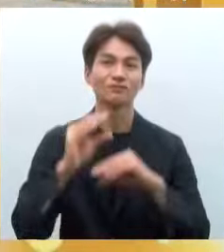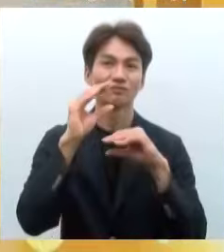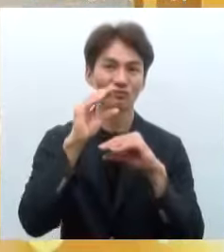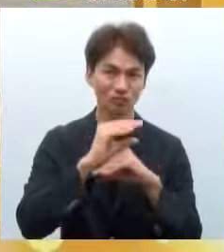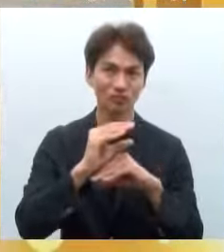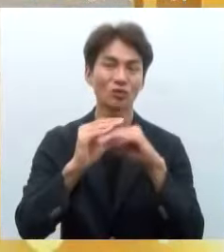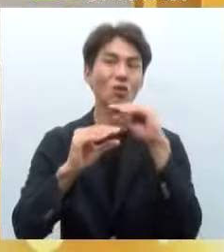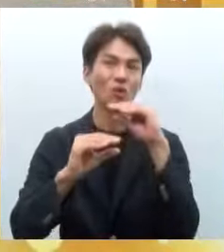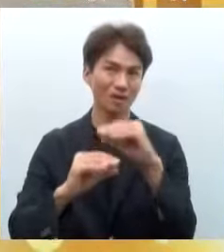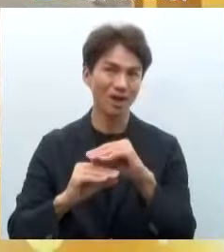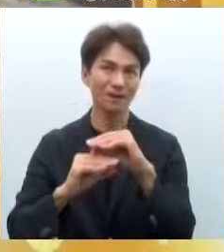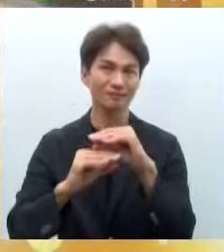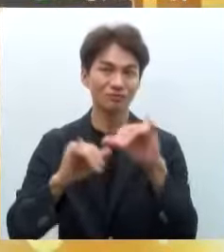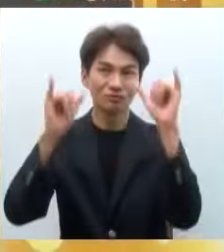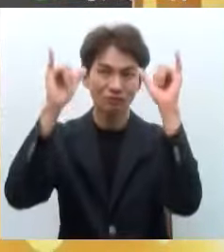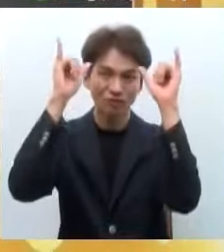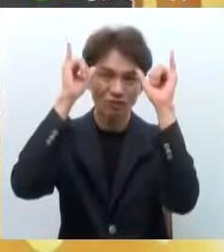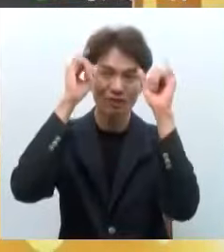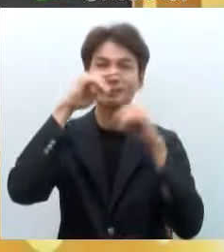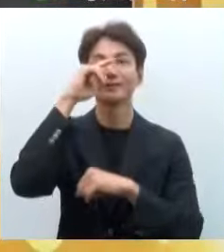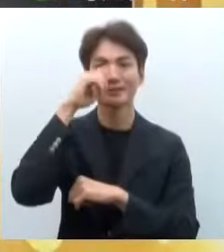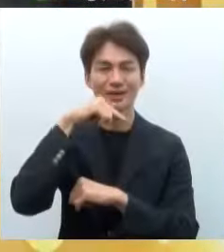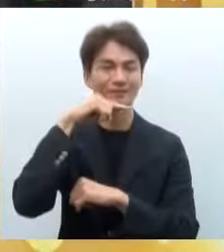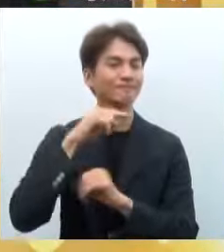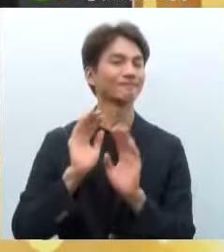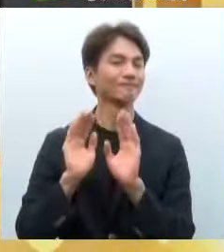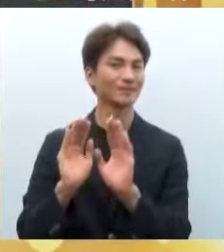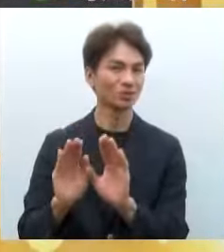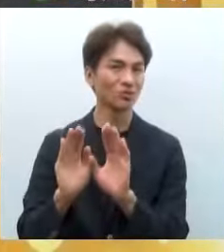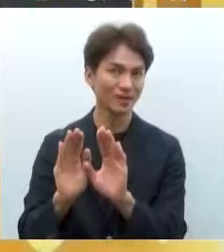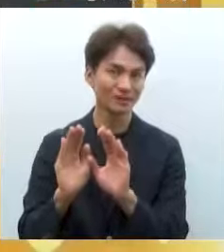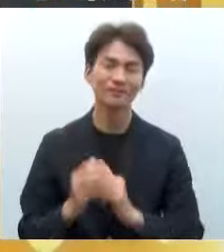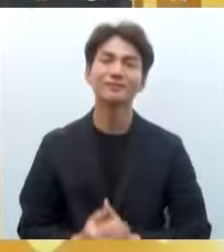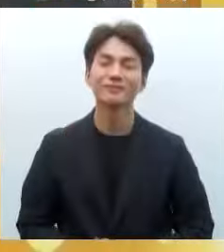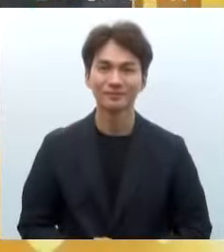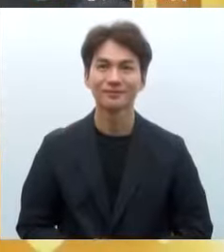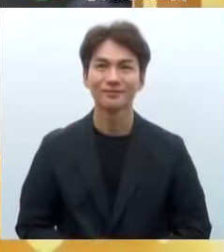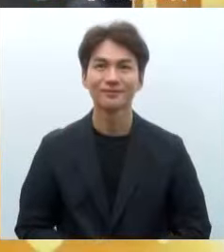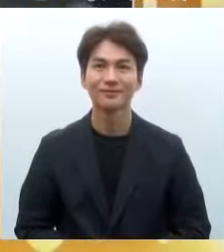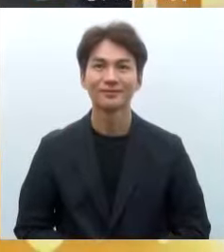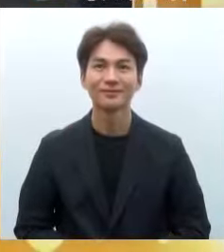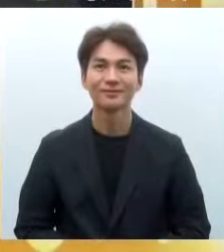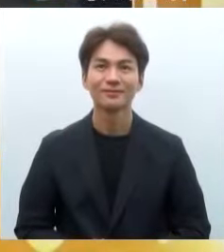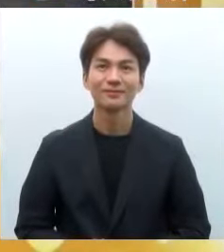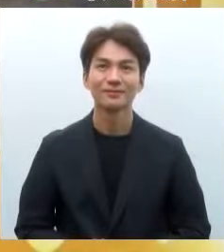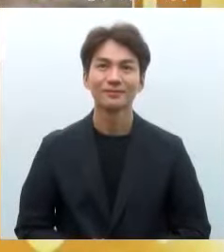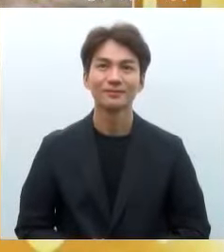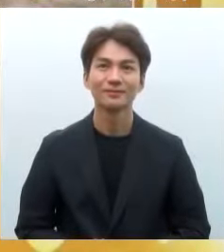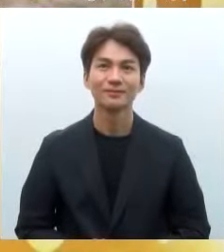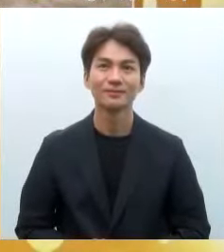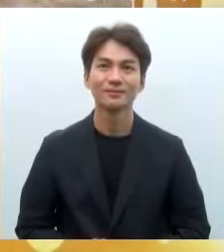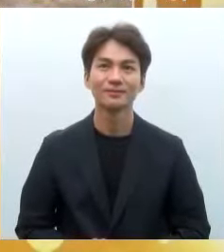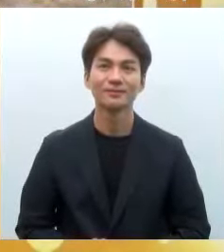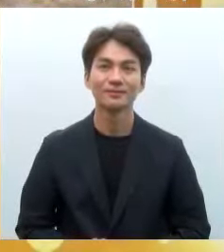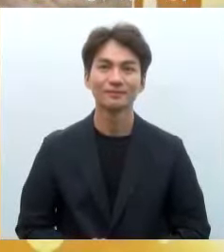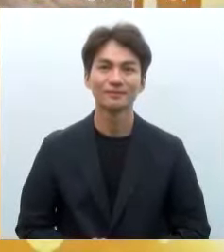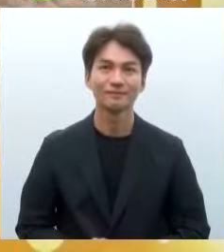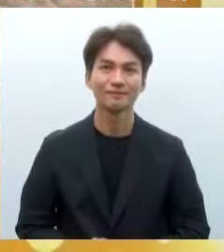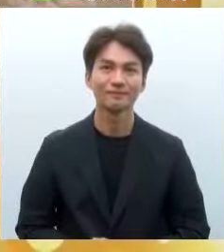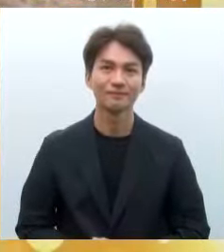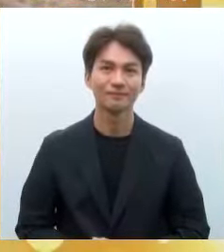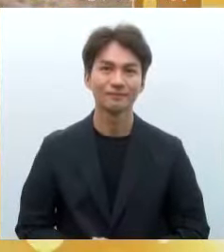นากระบือไทย ฐานนั้นที่บอกกันเมื่อกี้มีกระบือป่าแล้วก็มีกระบือบ้านใช่ไหมครับกระบือบ้านเนี่ยก็สามารถแบ่งได ้และฐาน